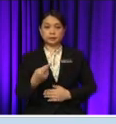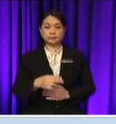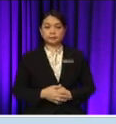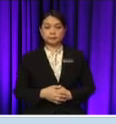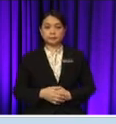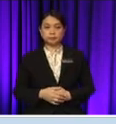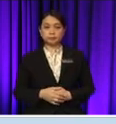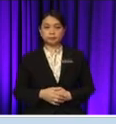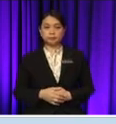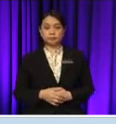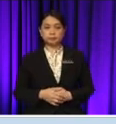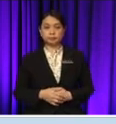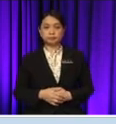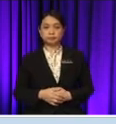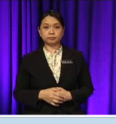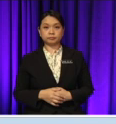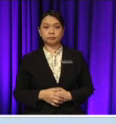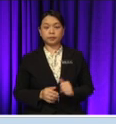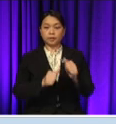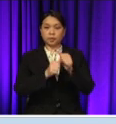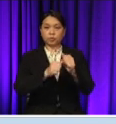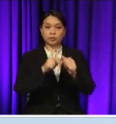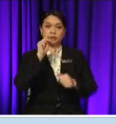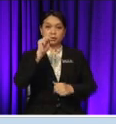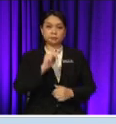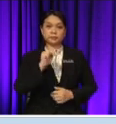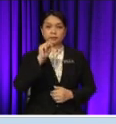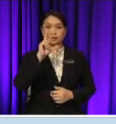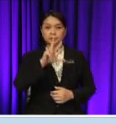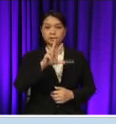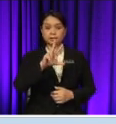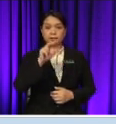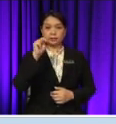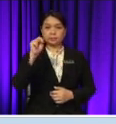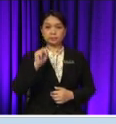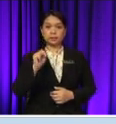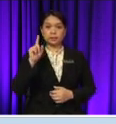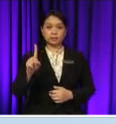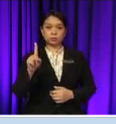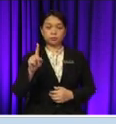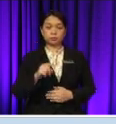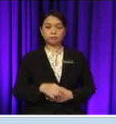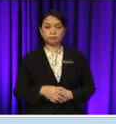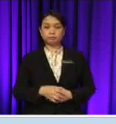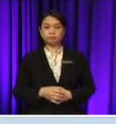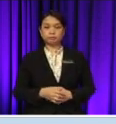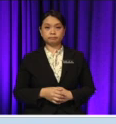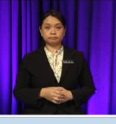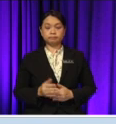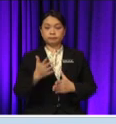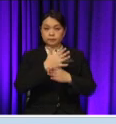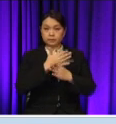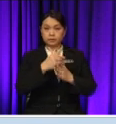ikut nisbah 311 juga diberikan oleh soalan dan bagian ini sebenarnya